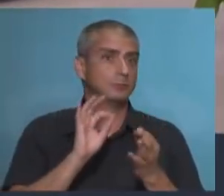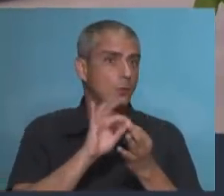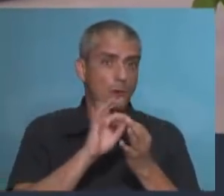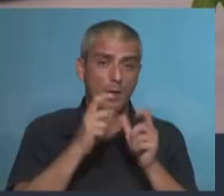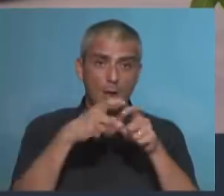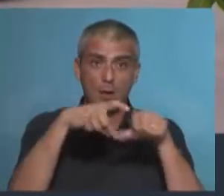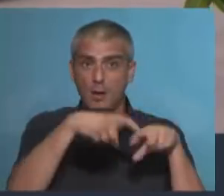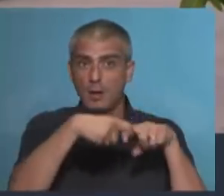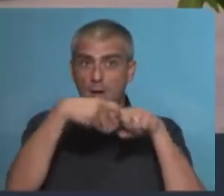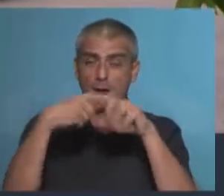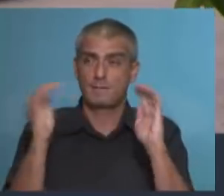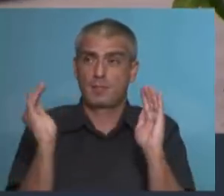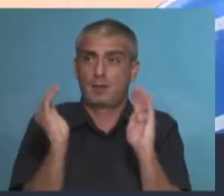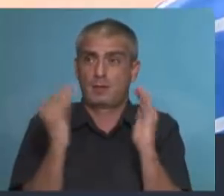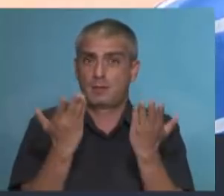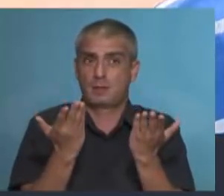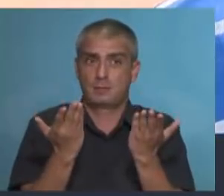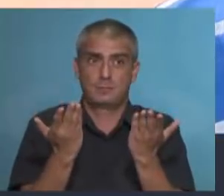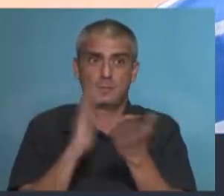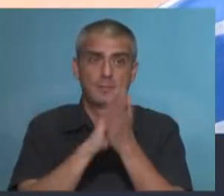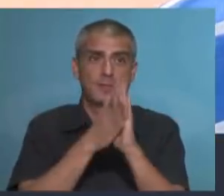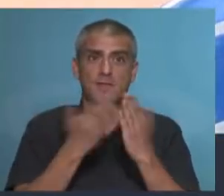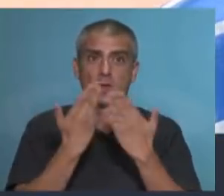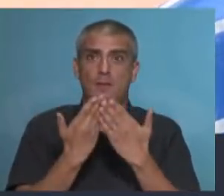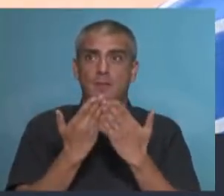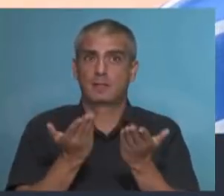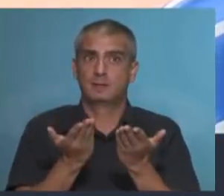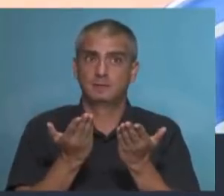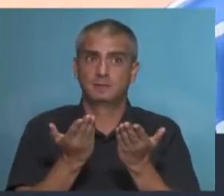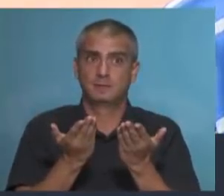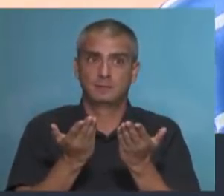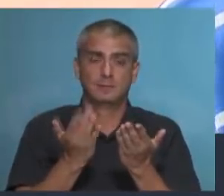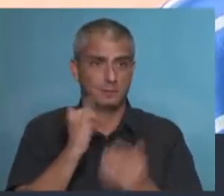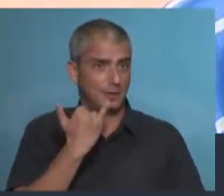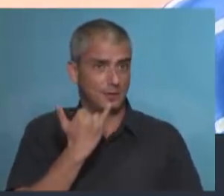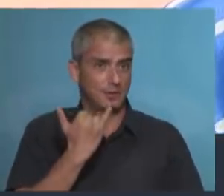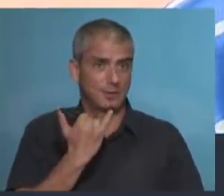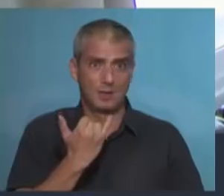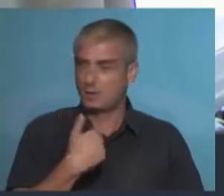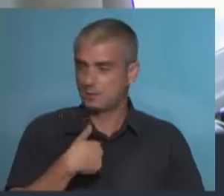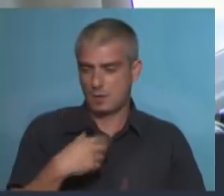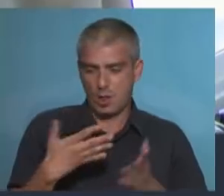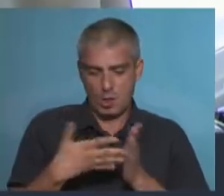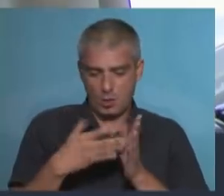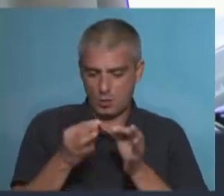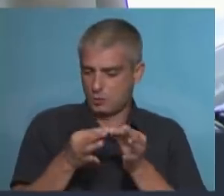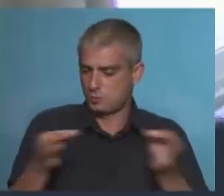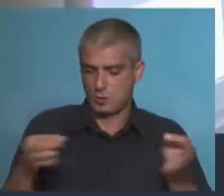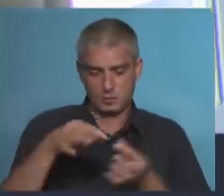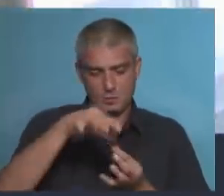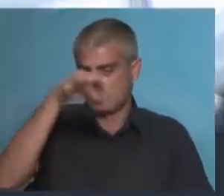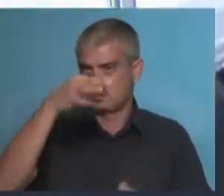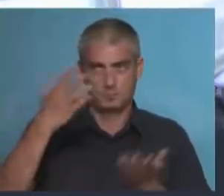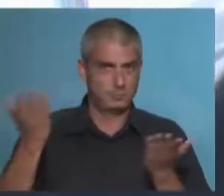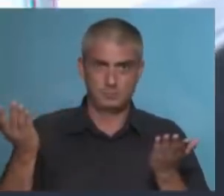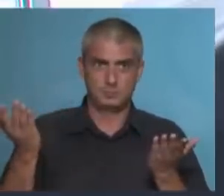קרוון קטנשיק שהפכו אותו לבית כנסת. כן. אני לא מודד את הדברים במטראז'